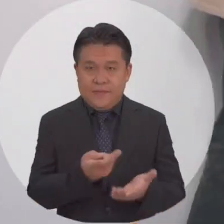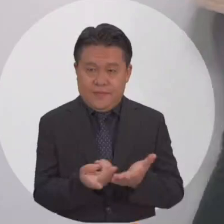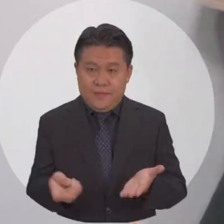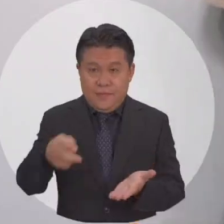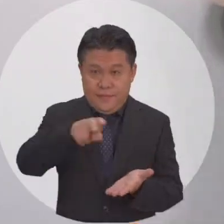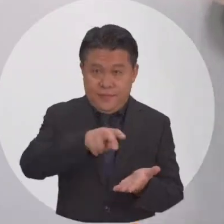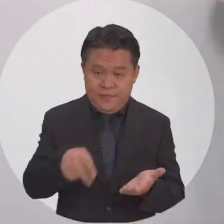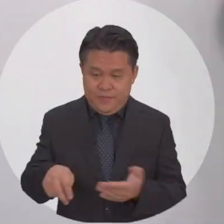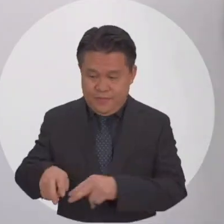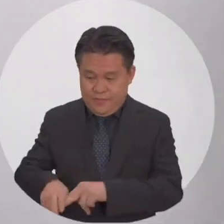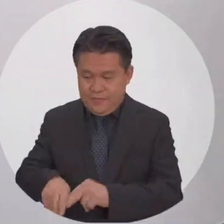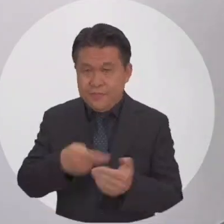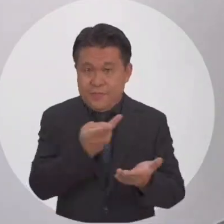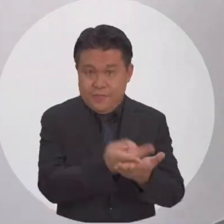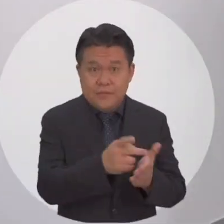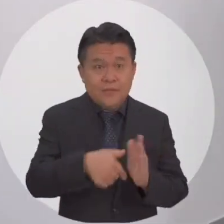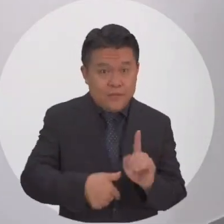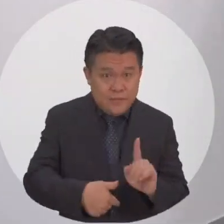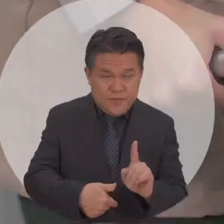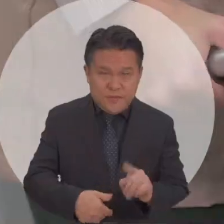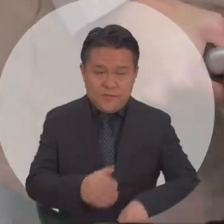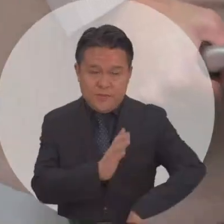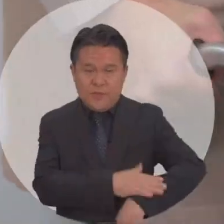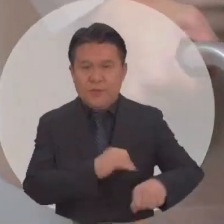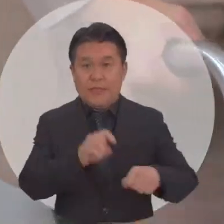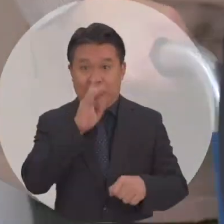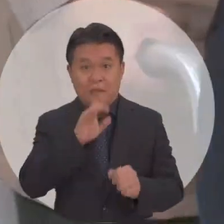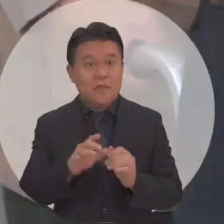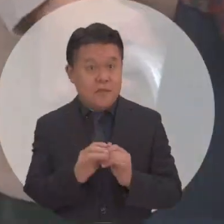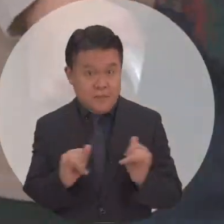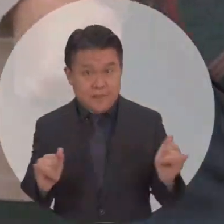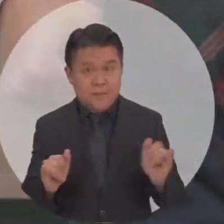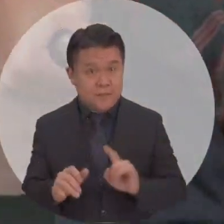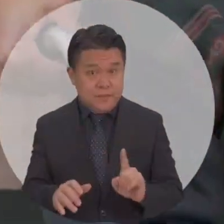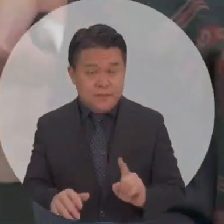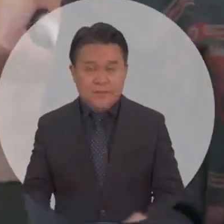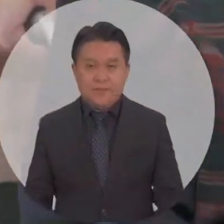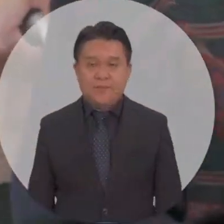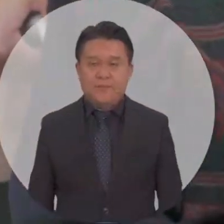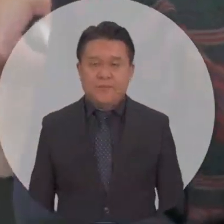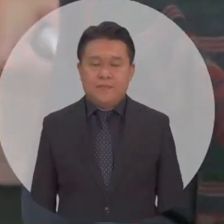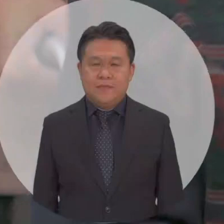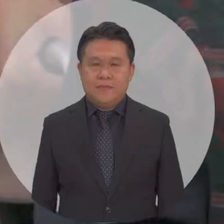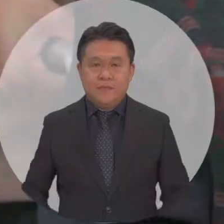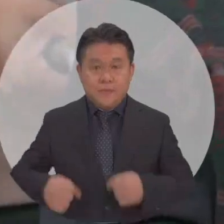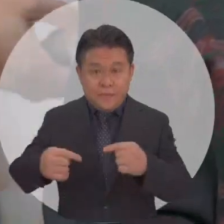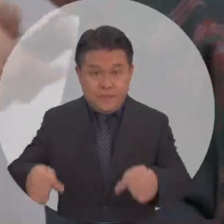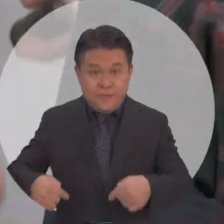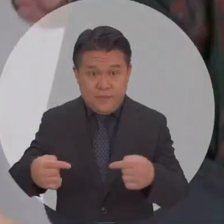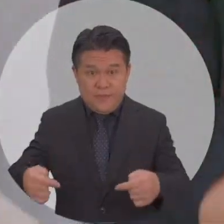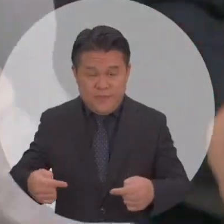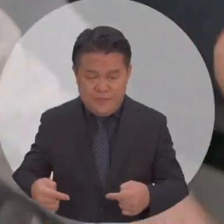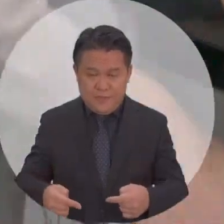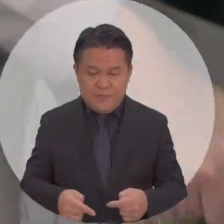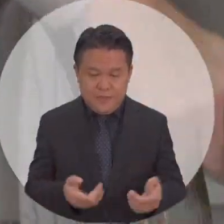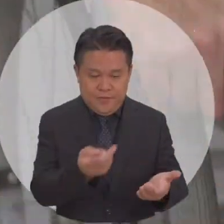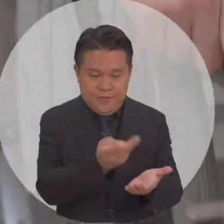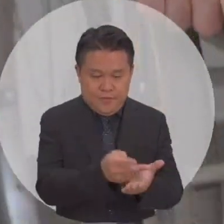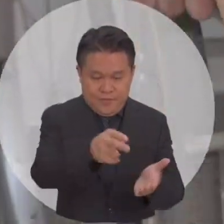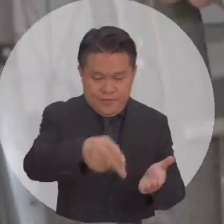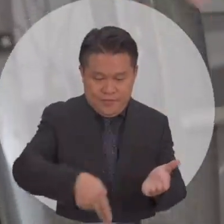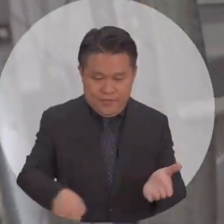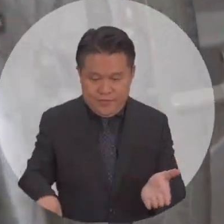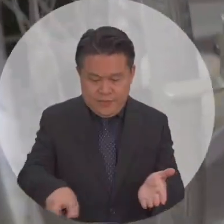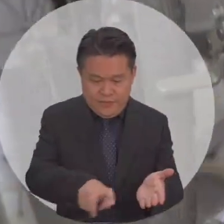휠체어에서 침대로 이동하는 경우입니다. 몸 왼쪽을 움직일 수 없는 경우입니다. 휠체어를 대상자의